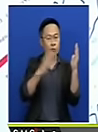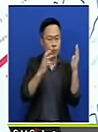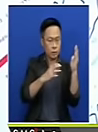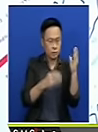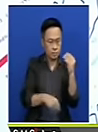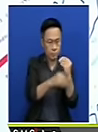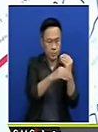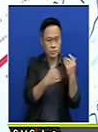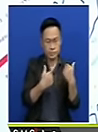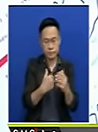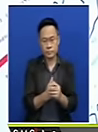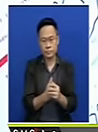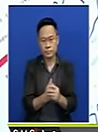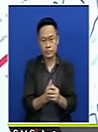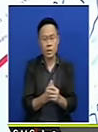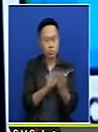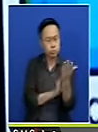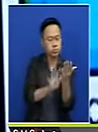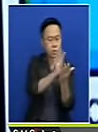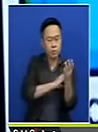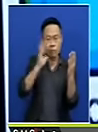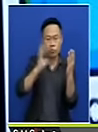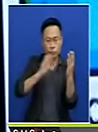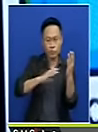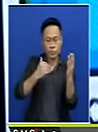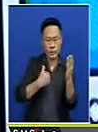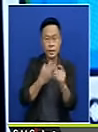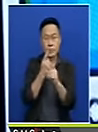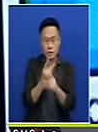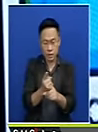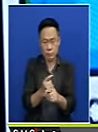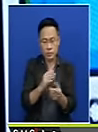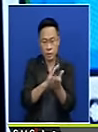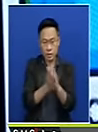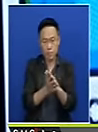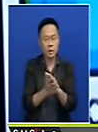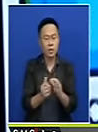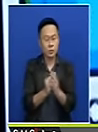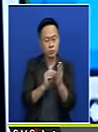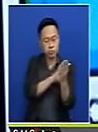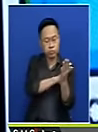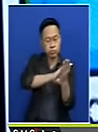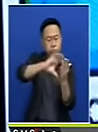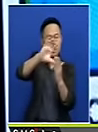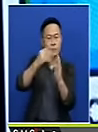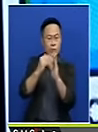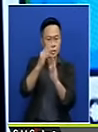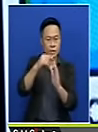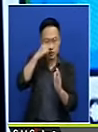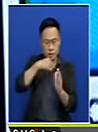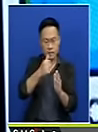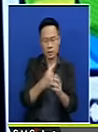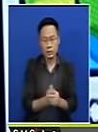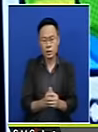ผ่านอยู่เนี่ยก็จะทำให้ฝนตกกระจายไปโดยกว้างๆนะครับหลังจากนั้นก็จะลามไปภาคเหนือเมื่อร่องขยับสูงขึ้นไปครับ